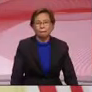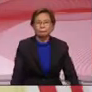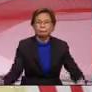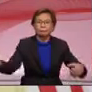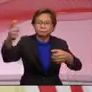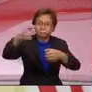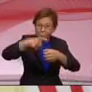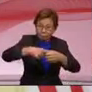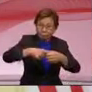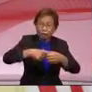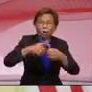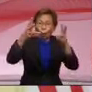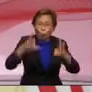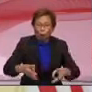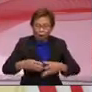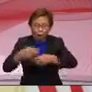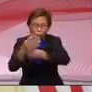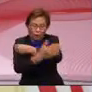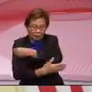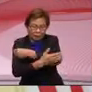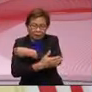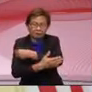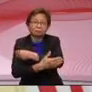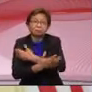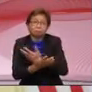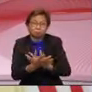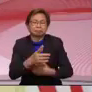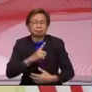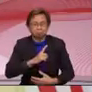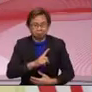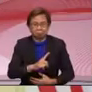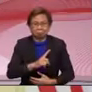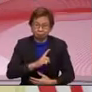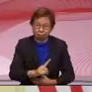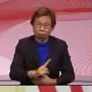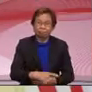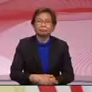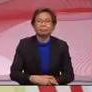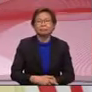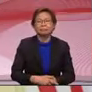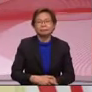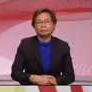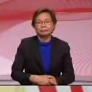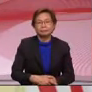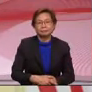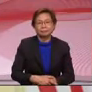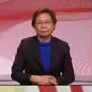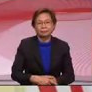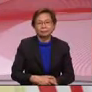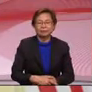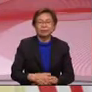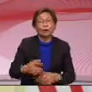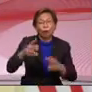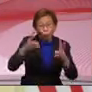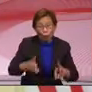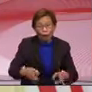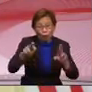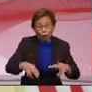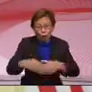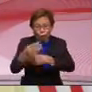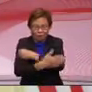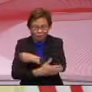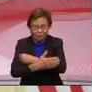negara asing yang beragama Islam, selain daripada yang saya sebutkan ini, kebenaran